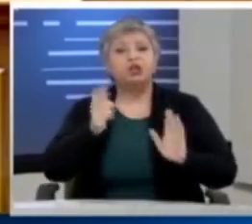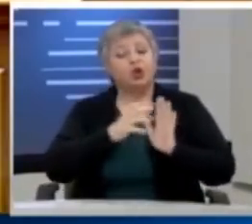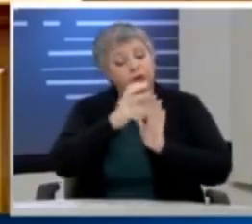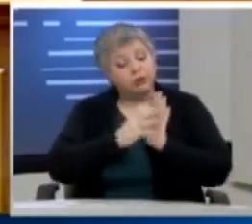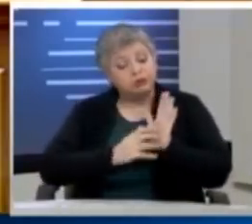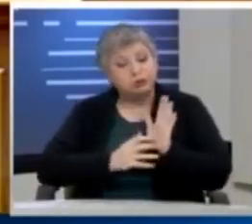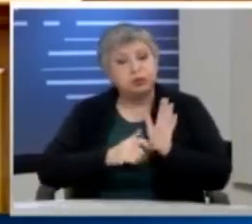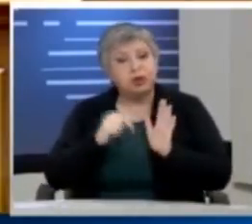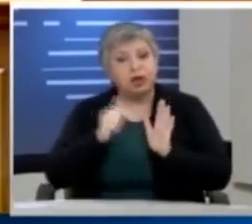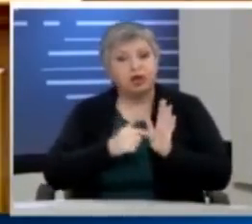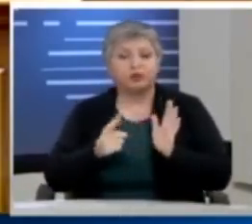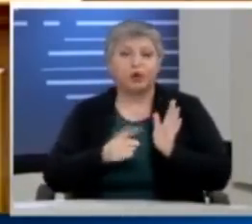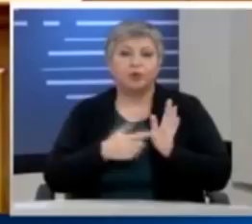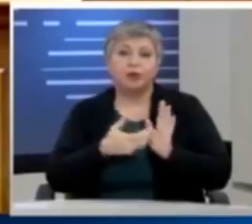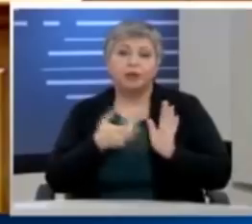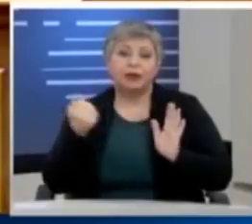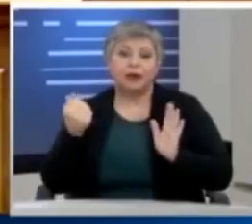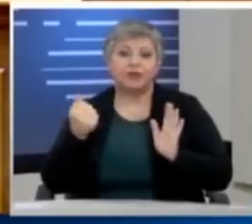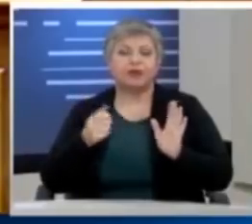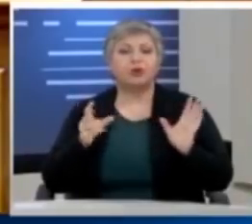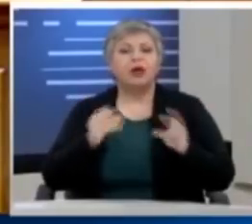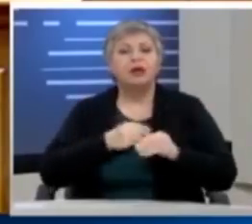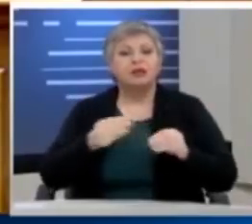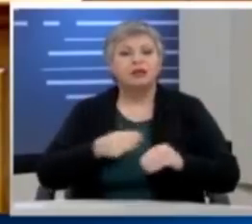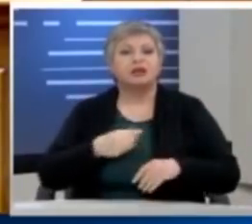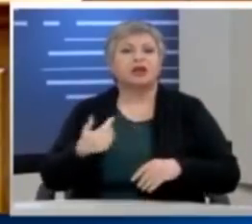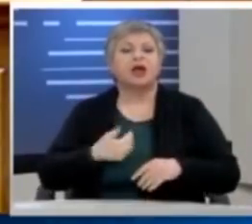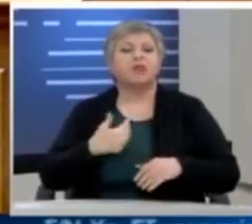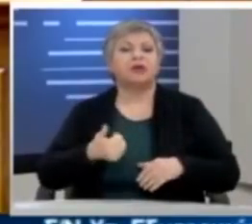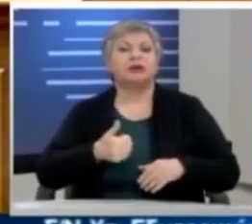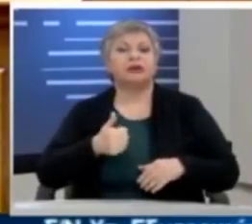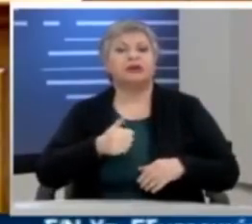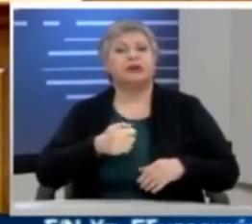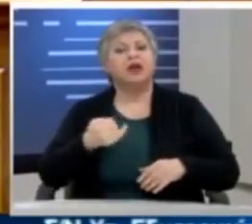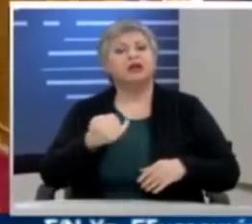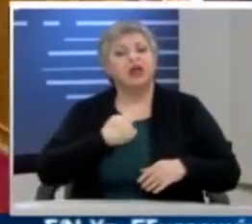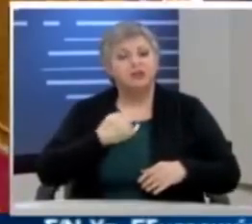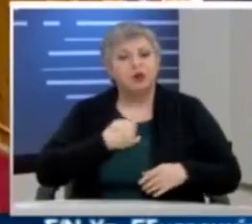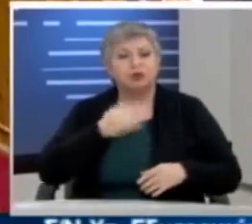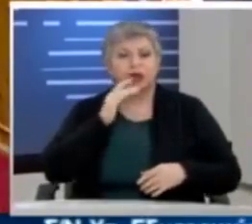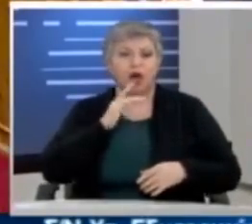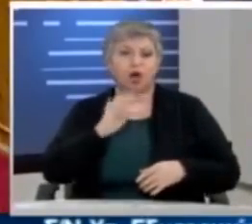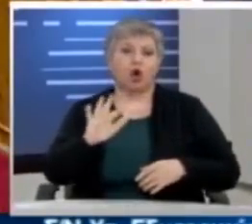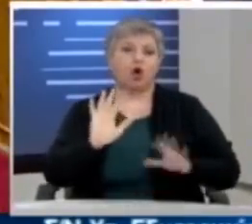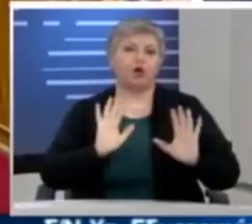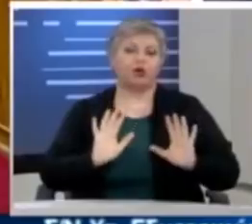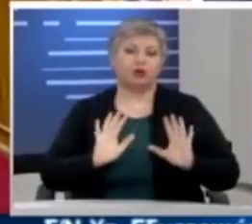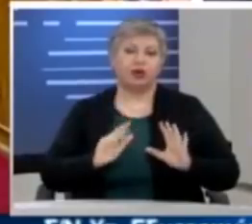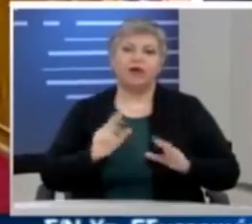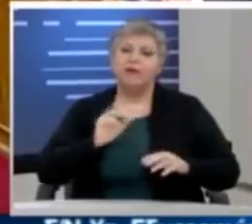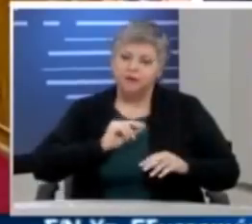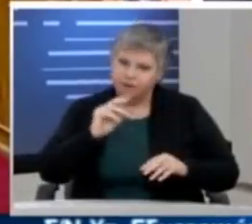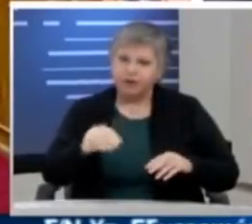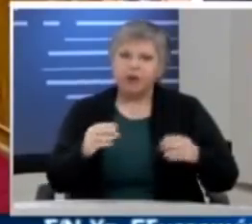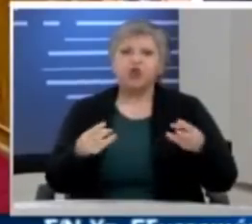αναγνώριση της μακεδονικής ταυτότητας και γλώσσας. Το ίδιο κάνει και τώρα. Ποιος λοιπόν